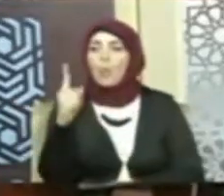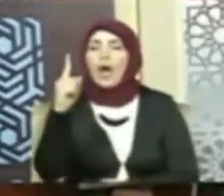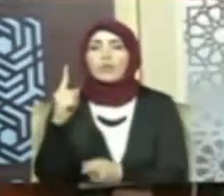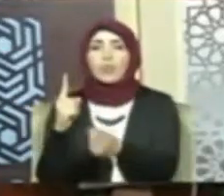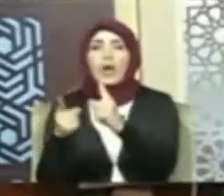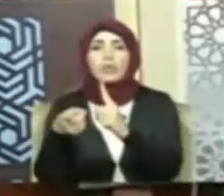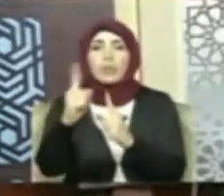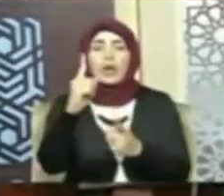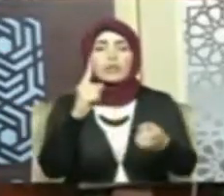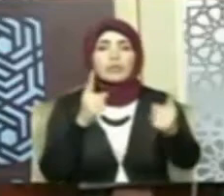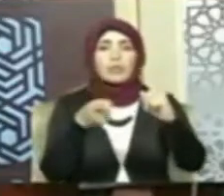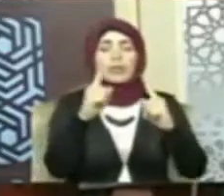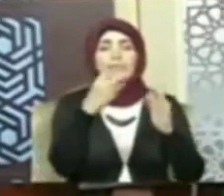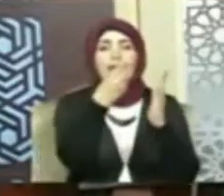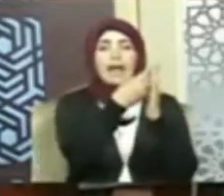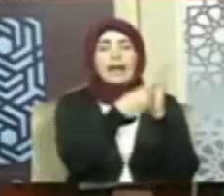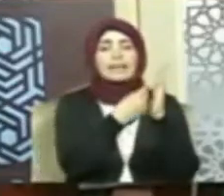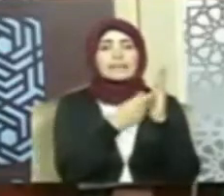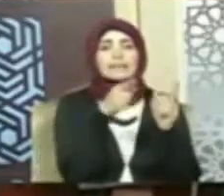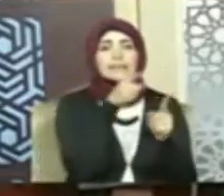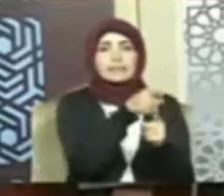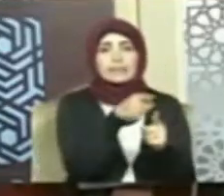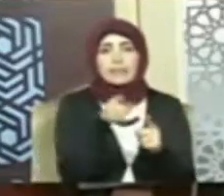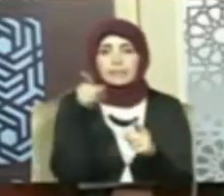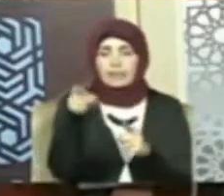ألزمناه طائره في عنقه.